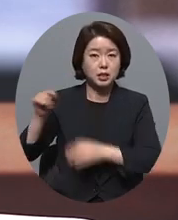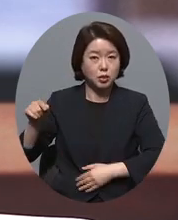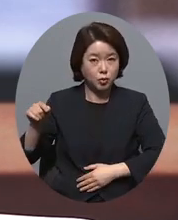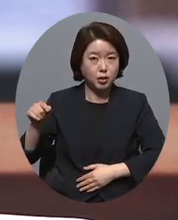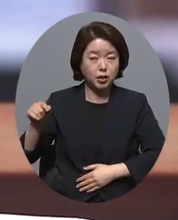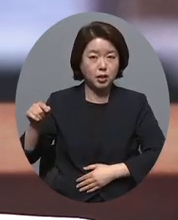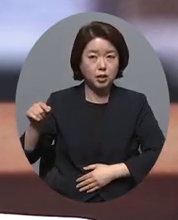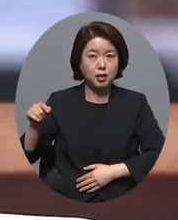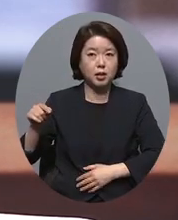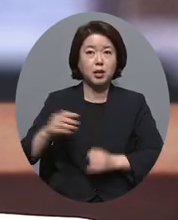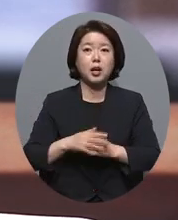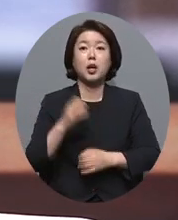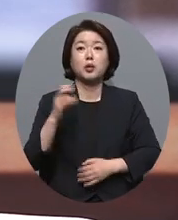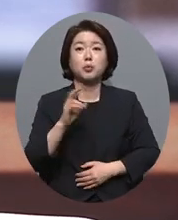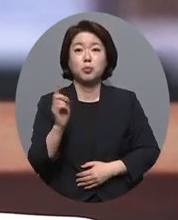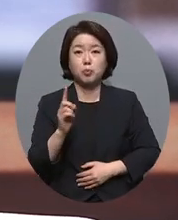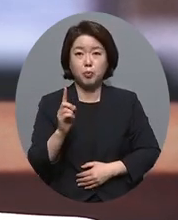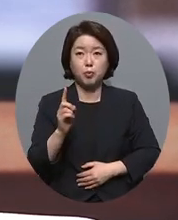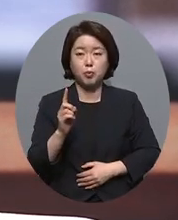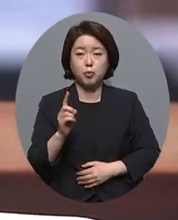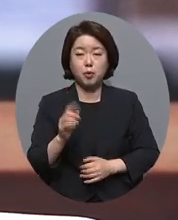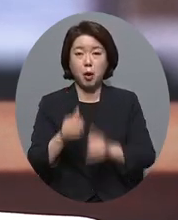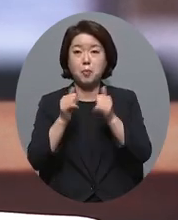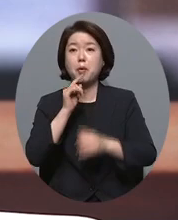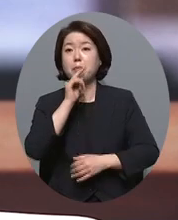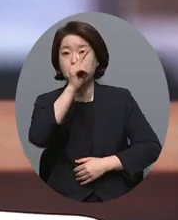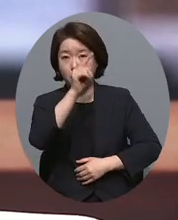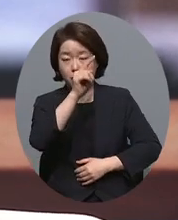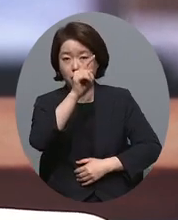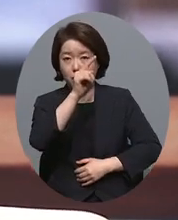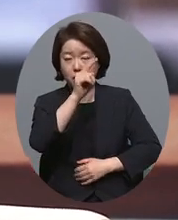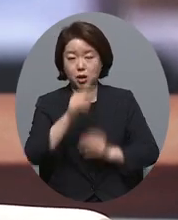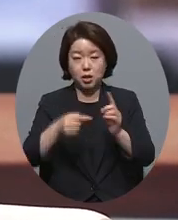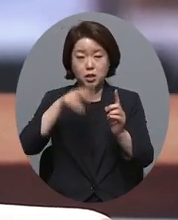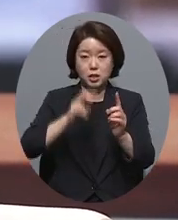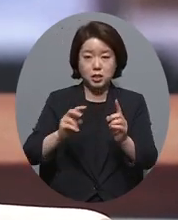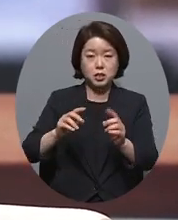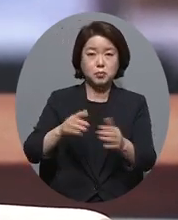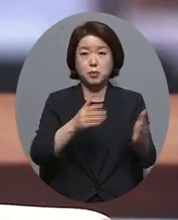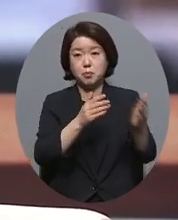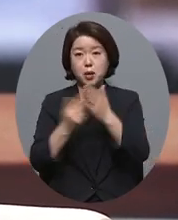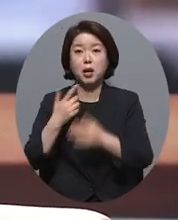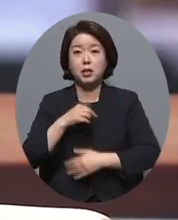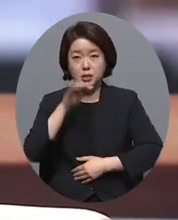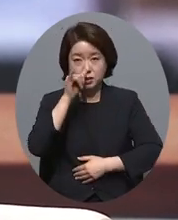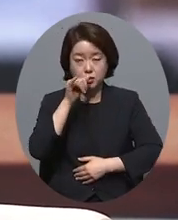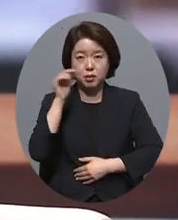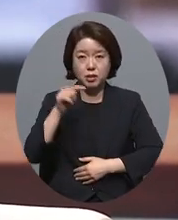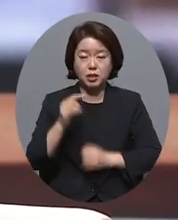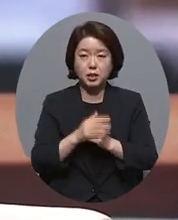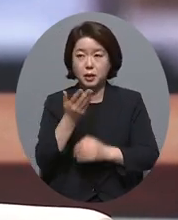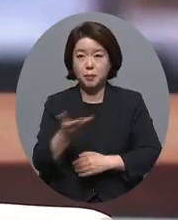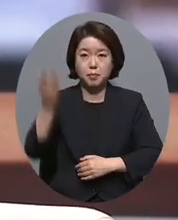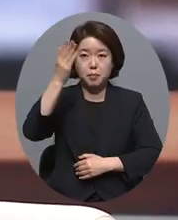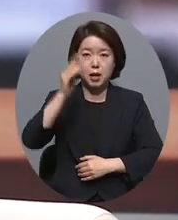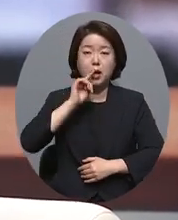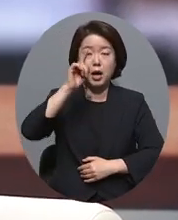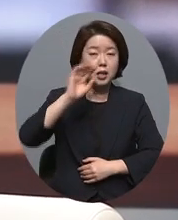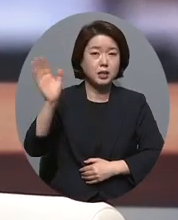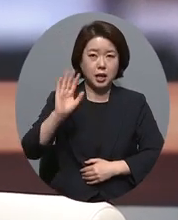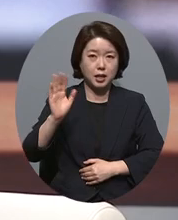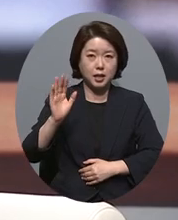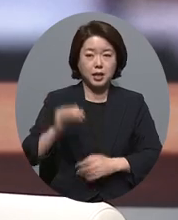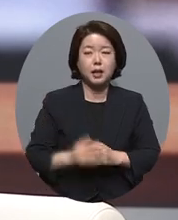이제 또 소송을 했다가 1심에서 패배한 적도 있는데 당시에 항소를 하진 않았습니다